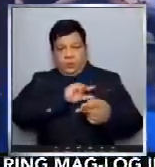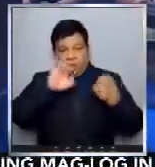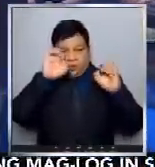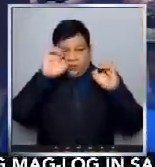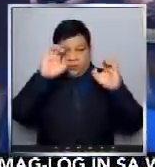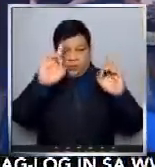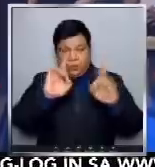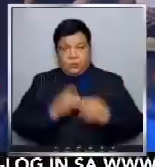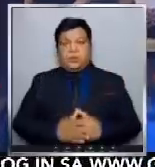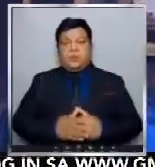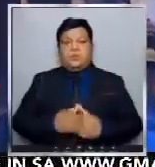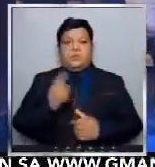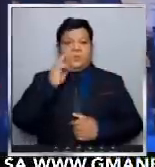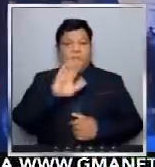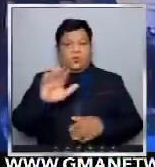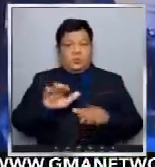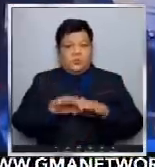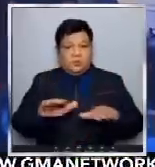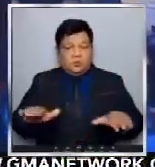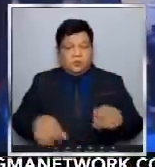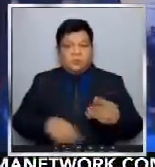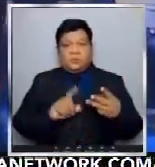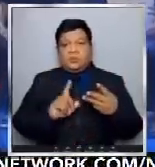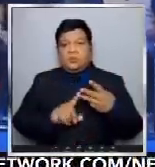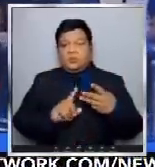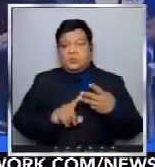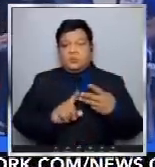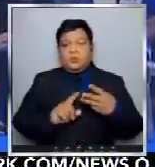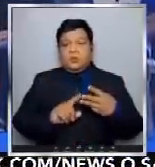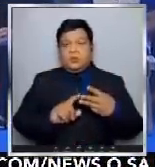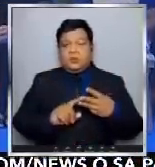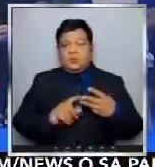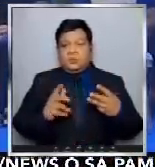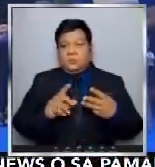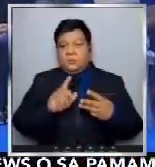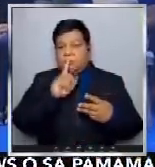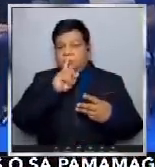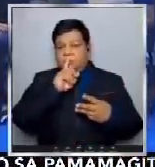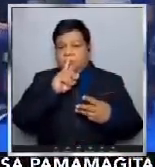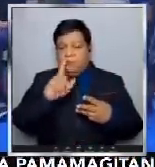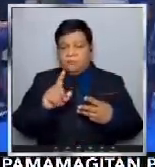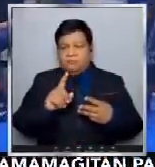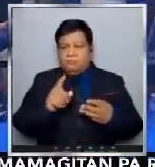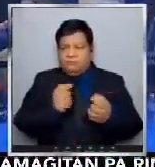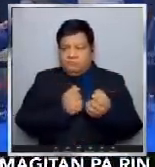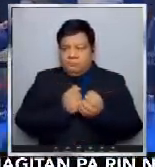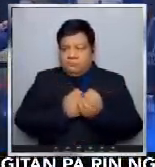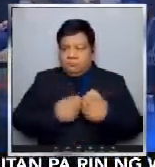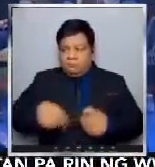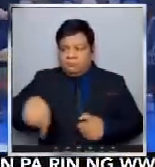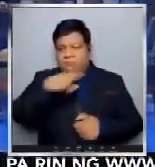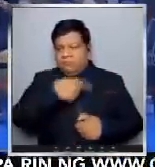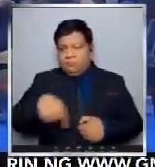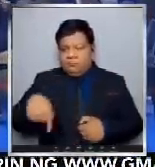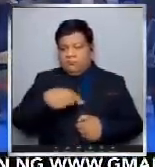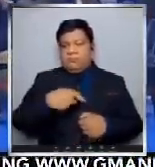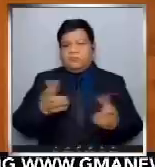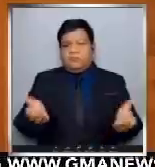anak. Ikatulo, malinaw ng pagpanguyo dinhi sa atuang nasod.